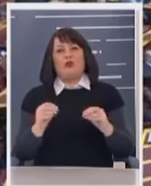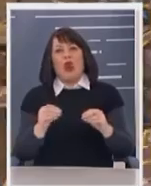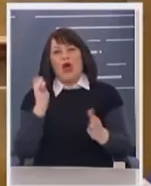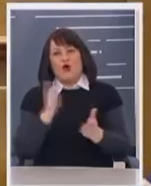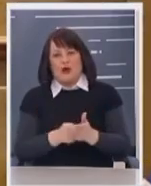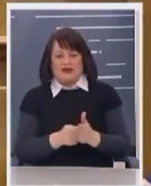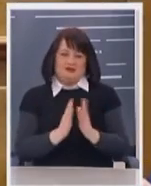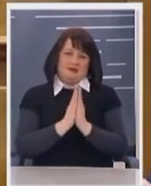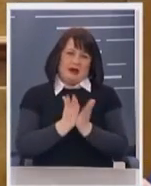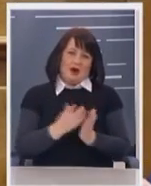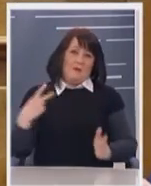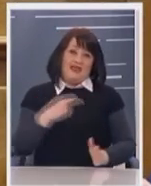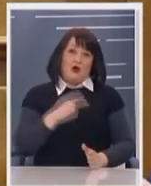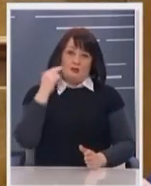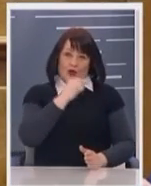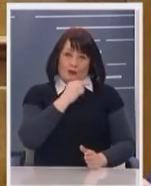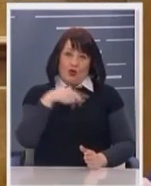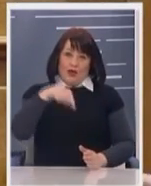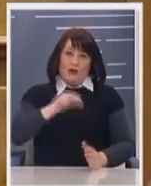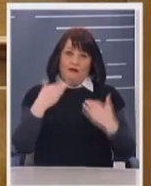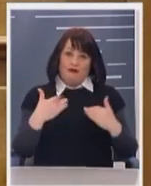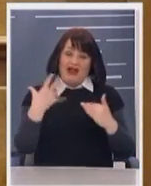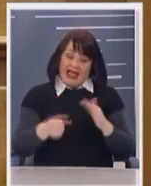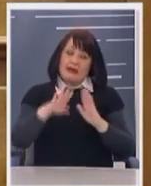διακόπτουμε τον Πρωθυπουργό. Η Βουλή έχει κανόνες.